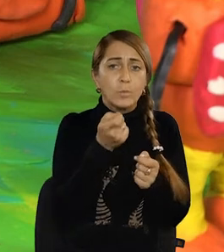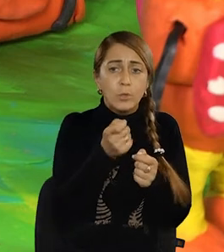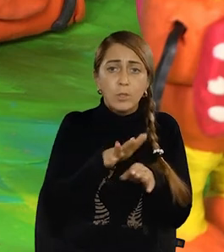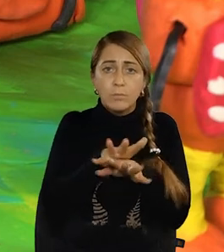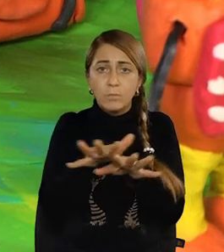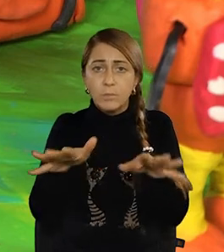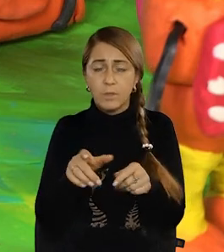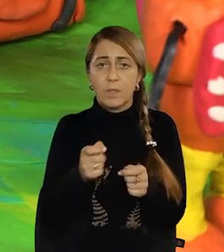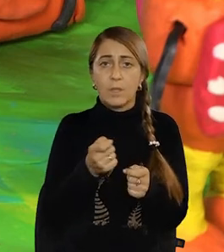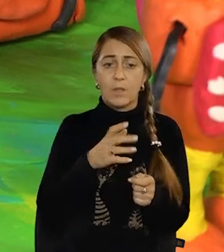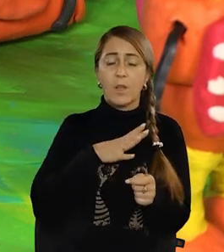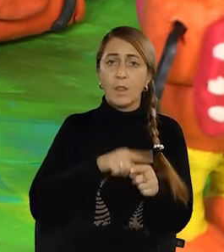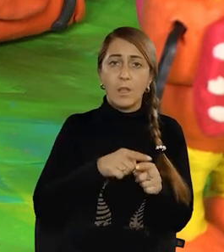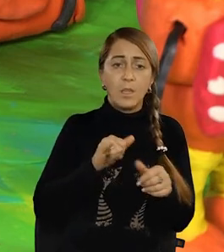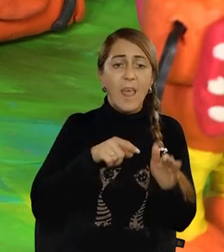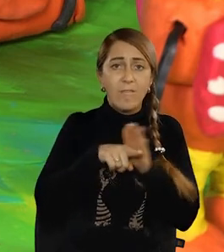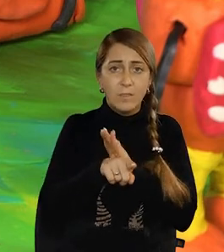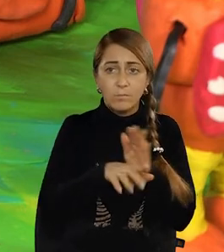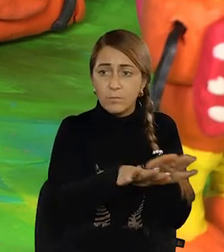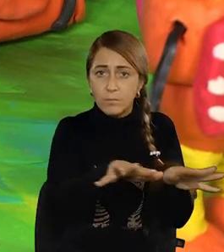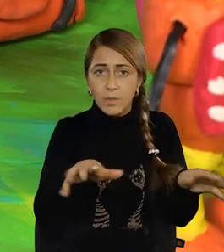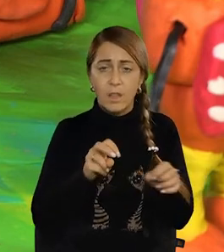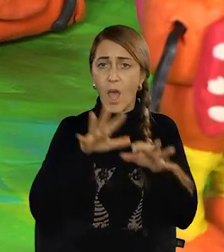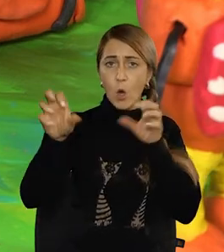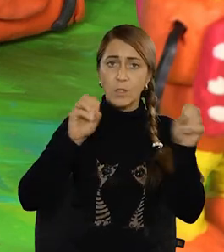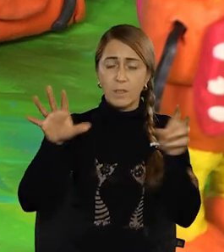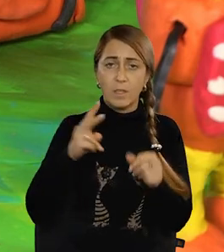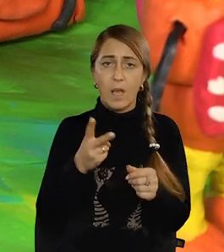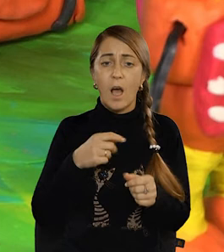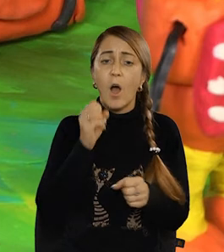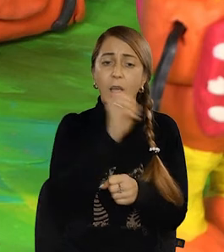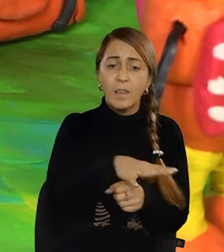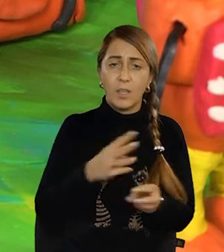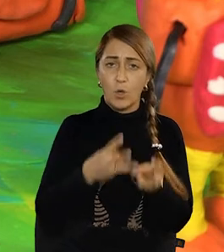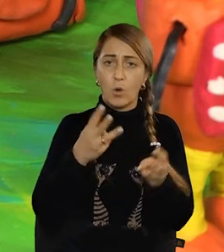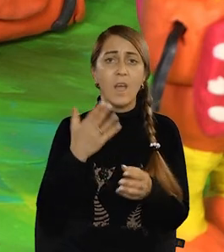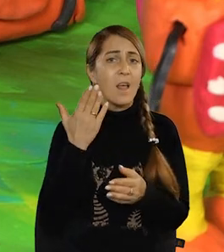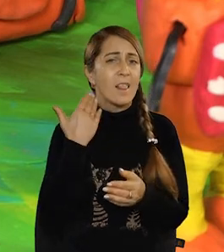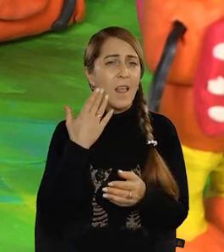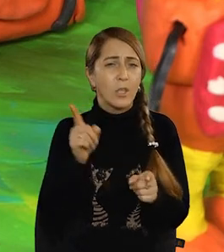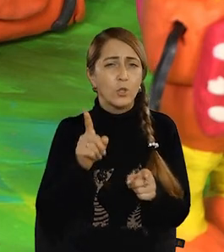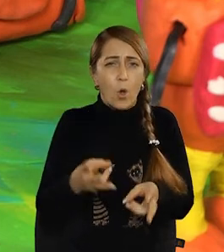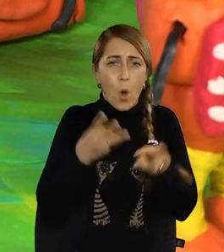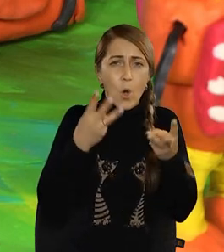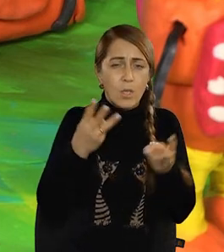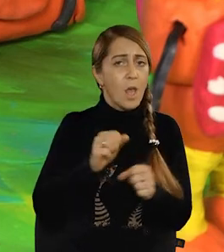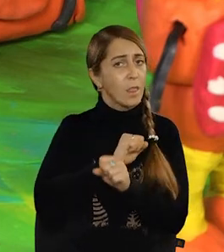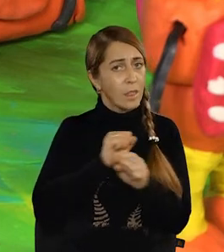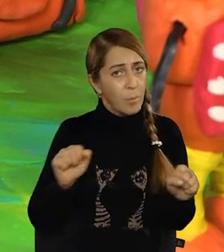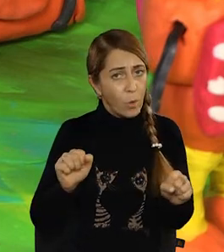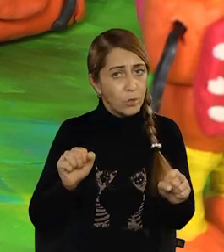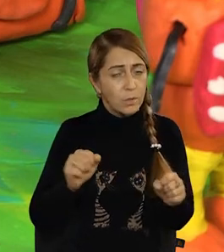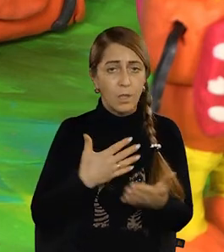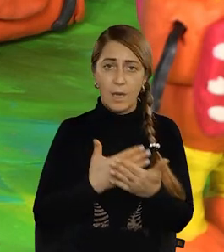не розліталося. А от кидати у вогонь легкозаймисті предмети не варто. Для прикладу, сірники,